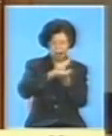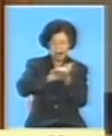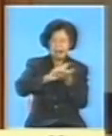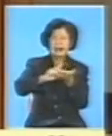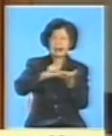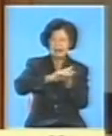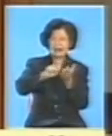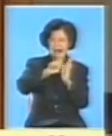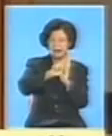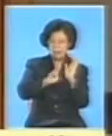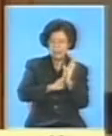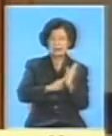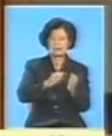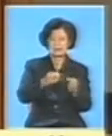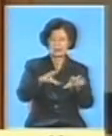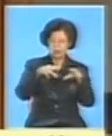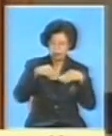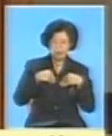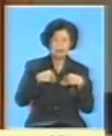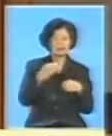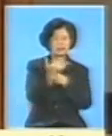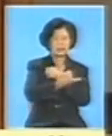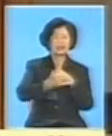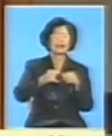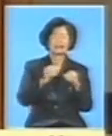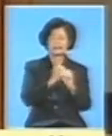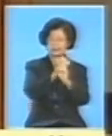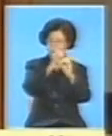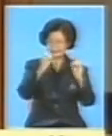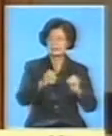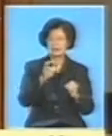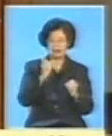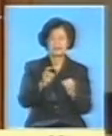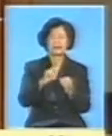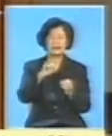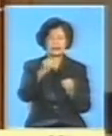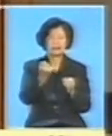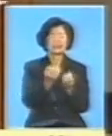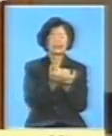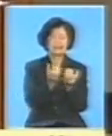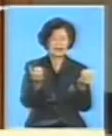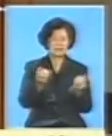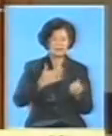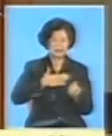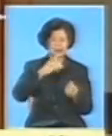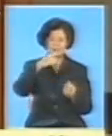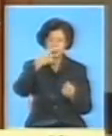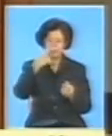อมรับแล้วทำให้ประเทศชาติมั่นคงปลอดภัยก็จะเรียกว่าเป็นจริยธรรมนะอันนี้ผมภาษาไทยผ